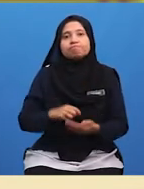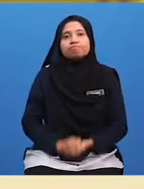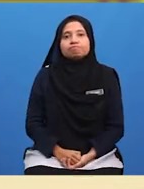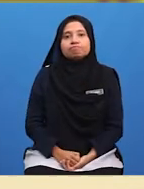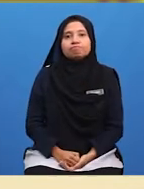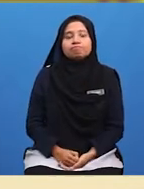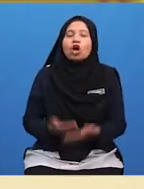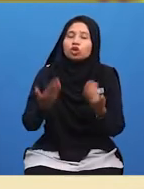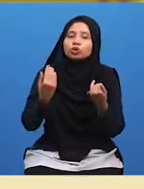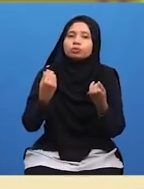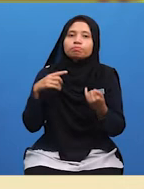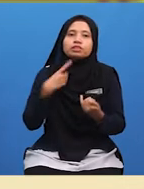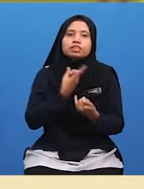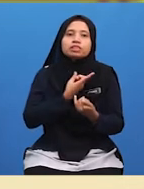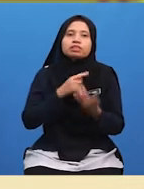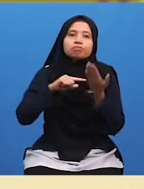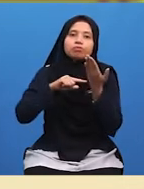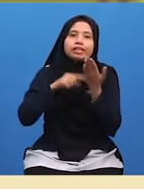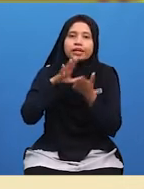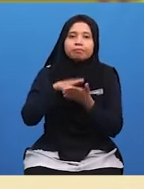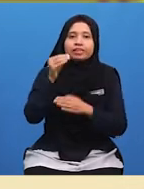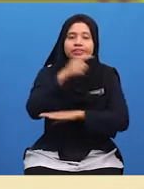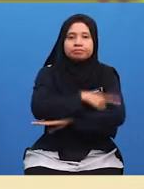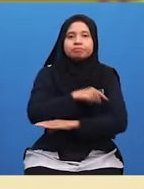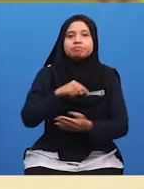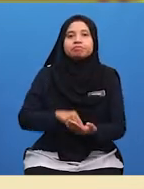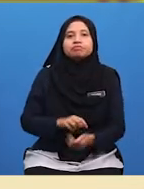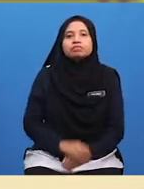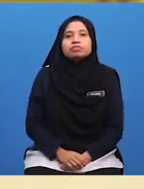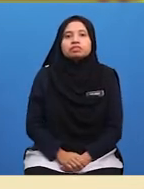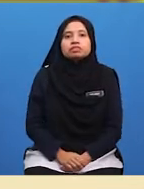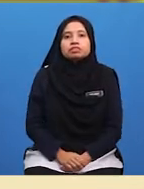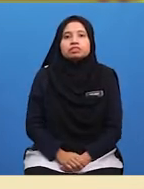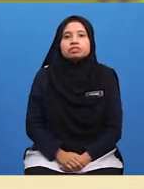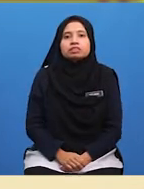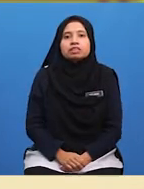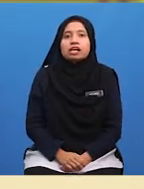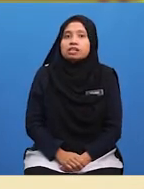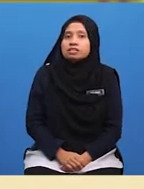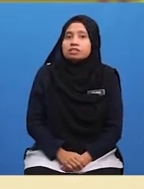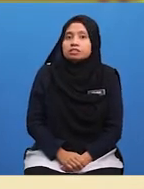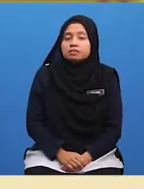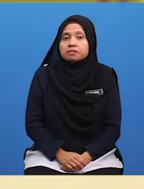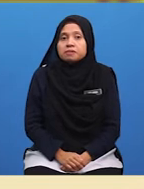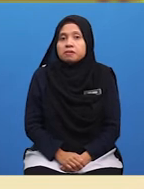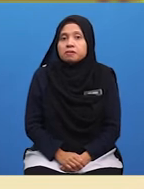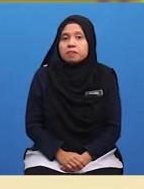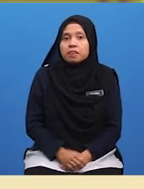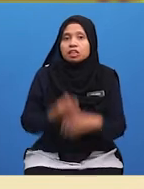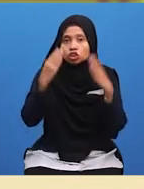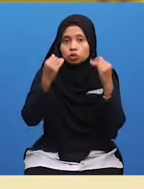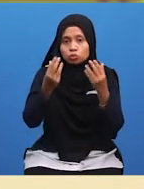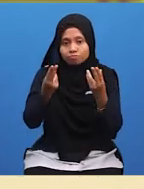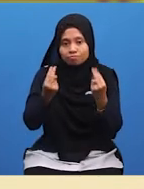Jom kita mulakan sesi pembelajaran kita pada hari ini. Oh, murid sekalian, cikgu